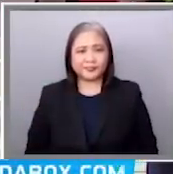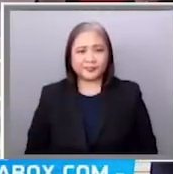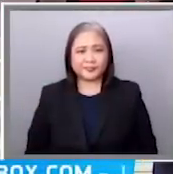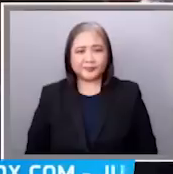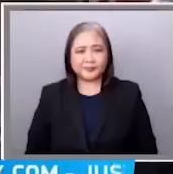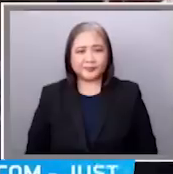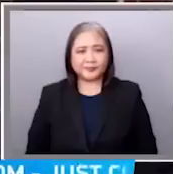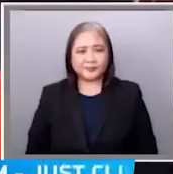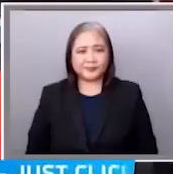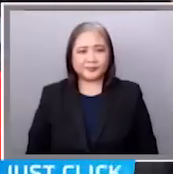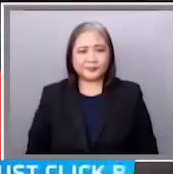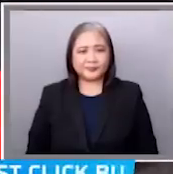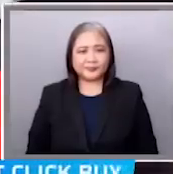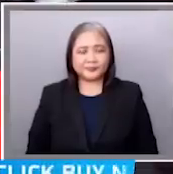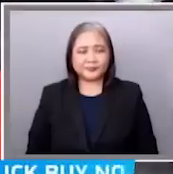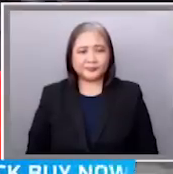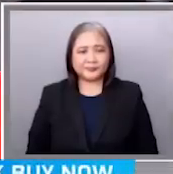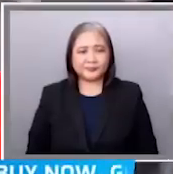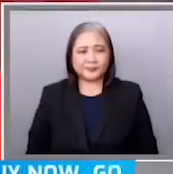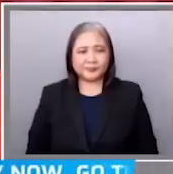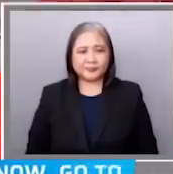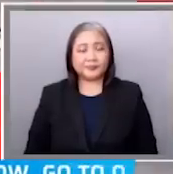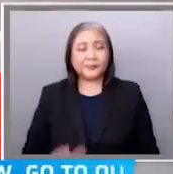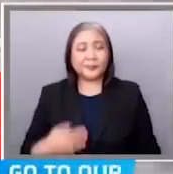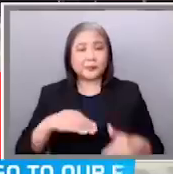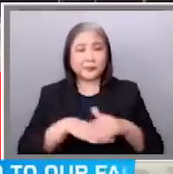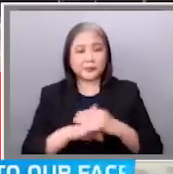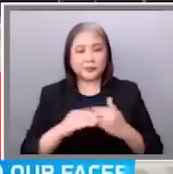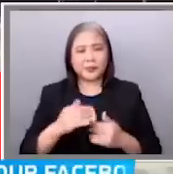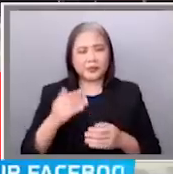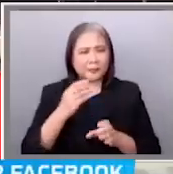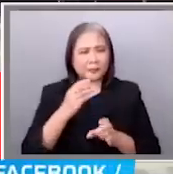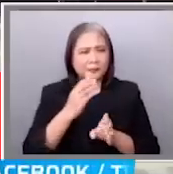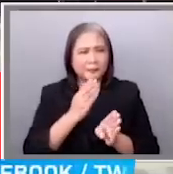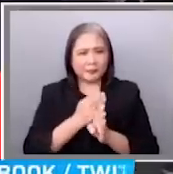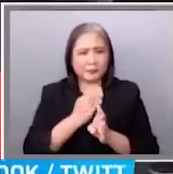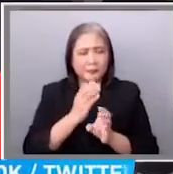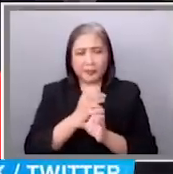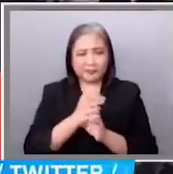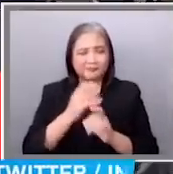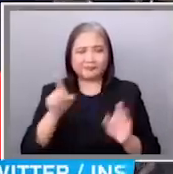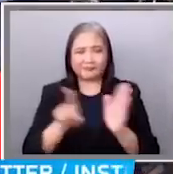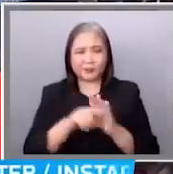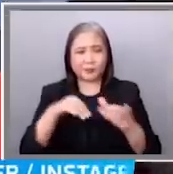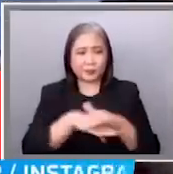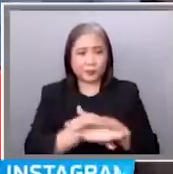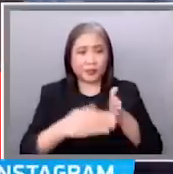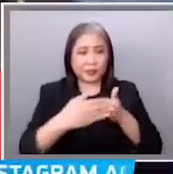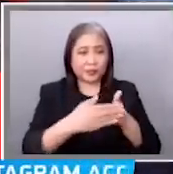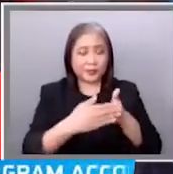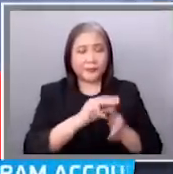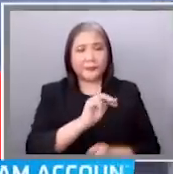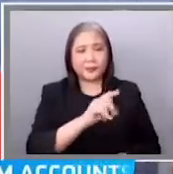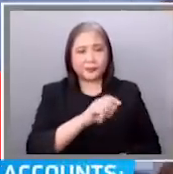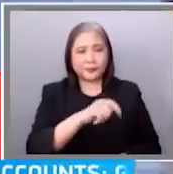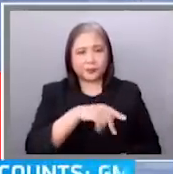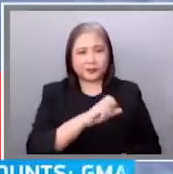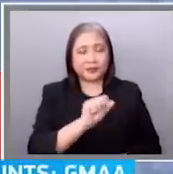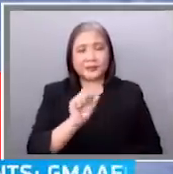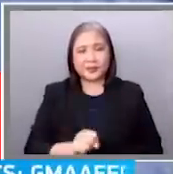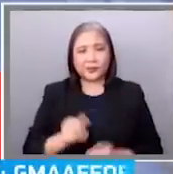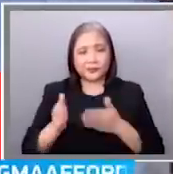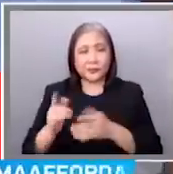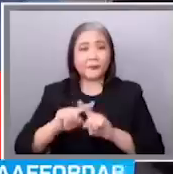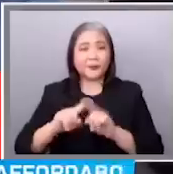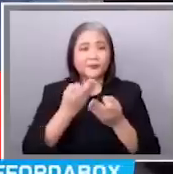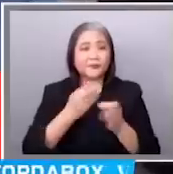Bawal nang pumasok ang mga sasakyan sa kanto pa lang ng Metropolitan Street at South Avenue. Pero may libreng hatid naman sa wheelchair para sa mga